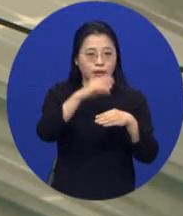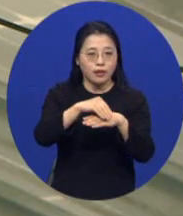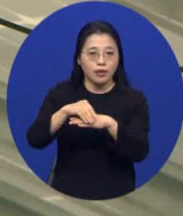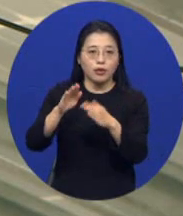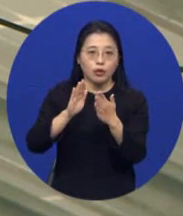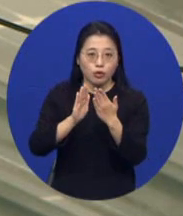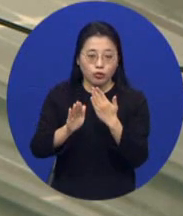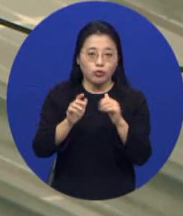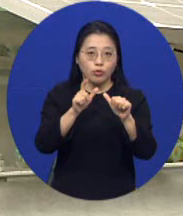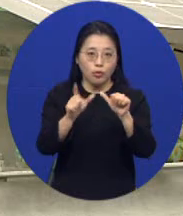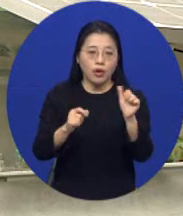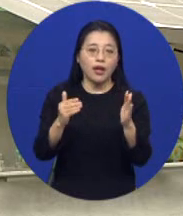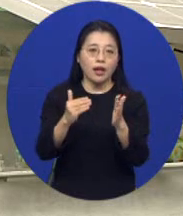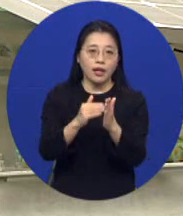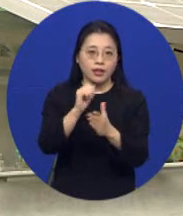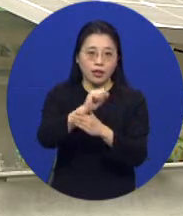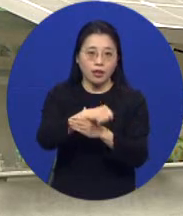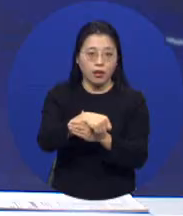예정입니다